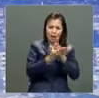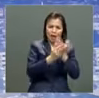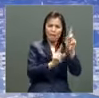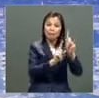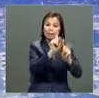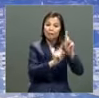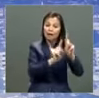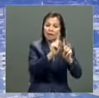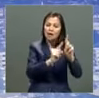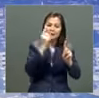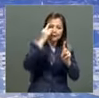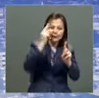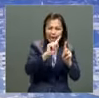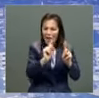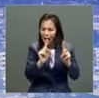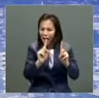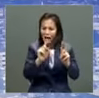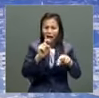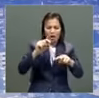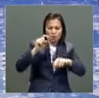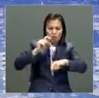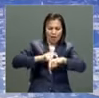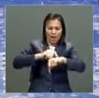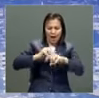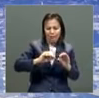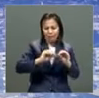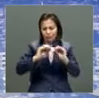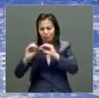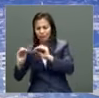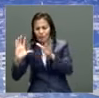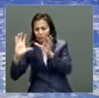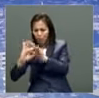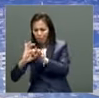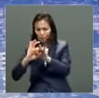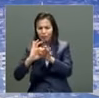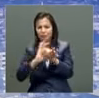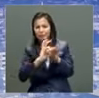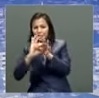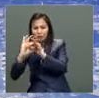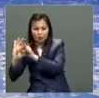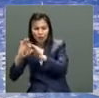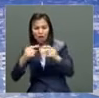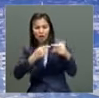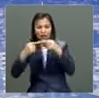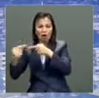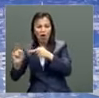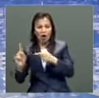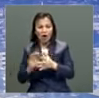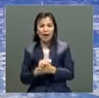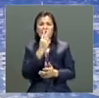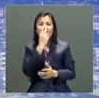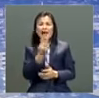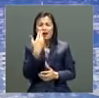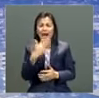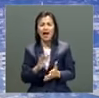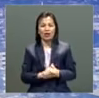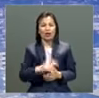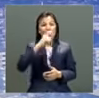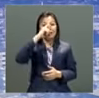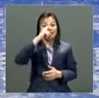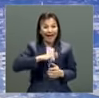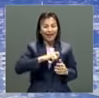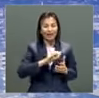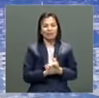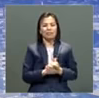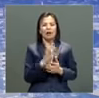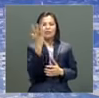ที่จะประเมินกันว่าจะต้องขยายกันไหมแต่สถานการณ์นี้เห็นอยู่แล้วนะครับว่าของเราเมืองตัวเลขลงแต่ว่า